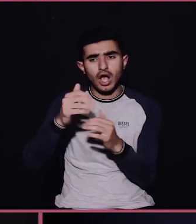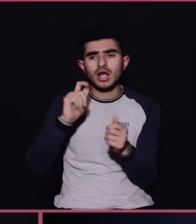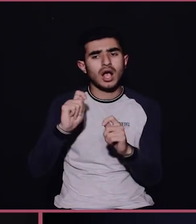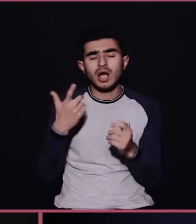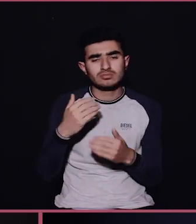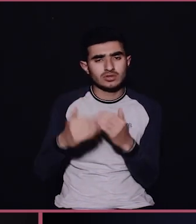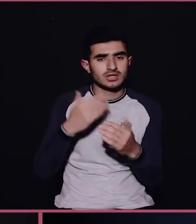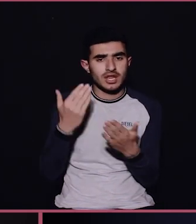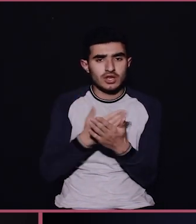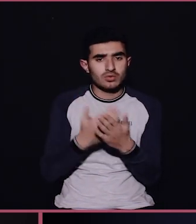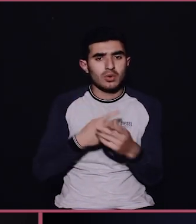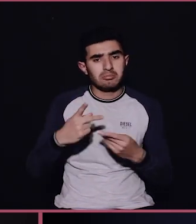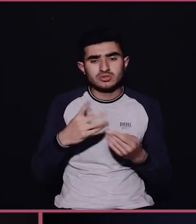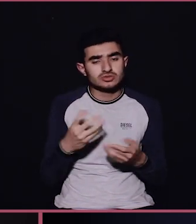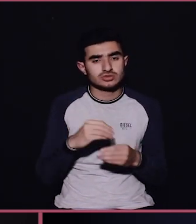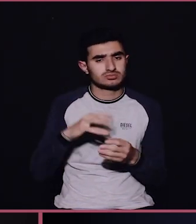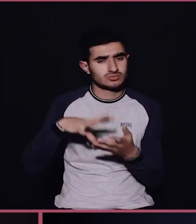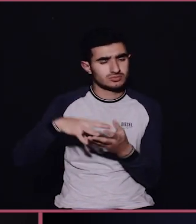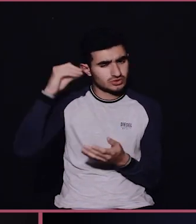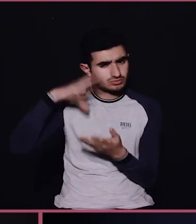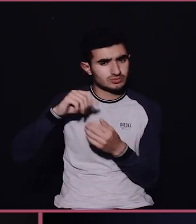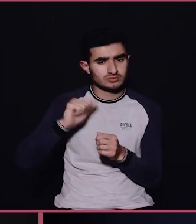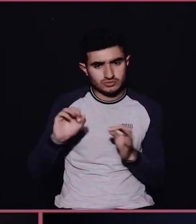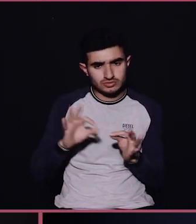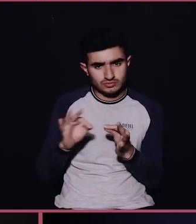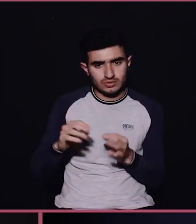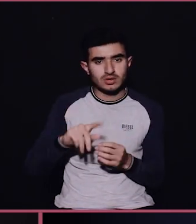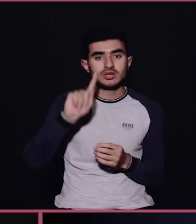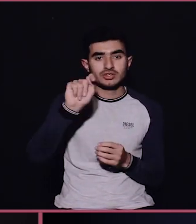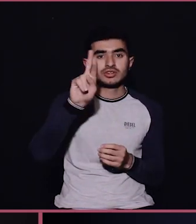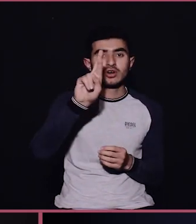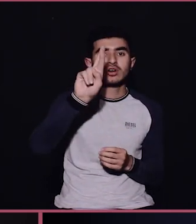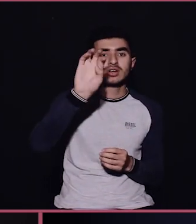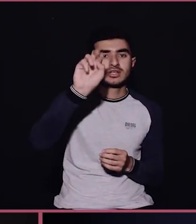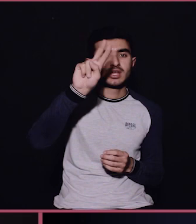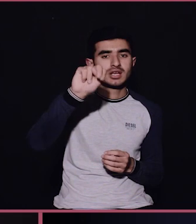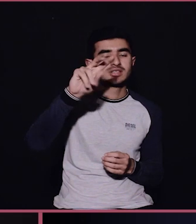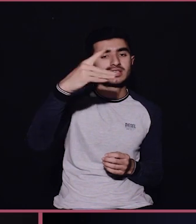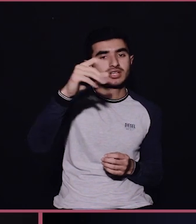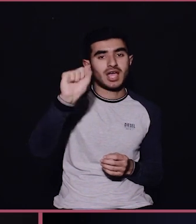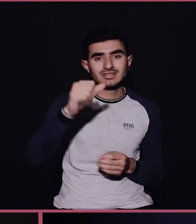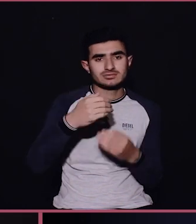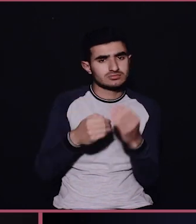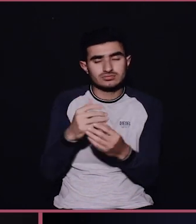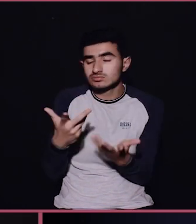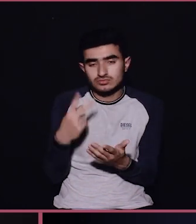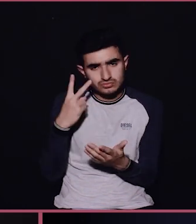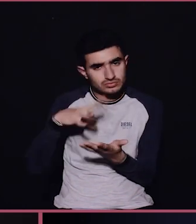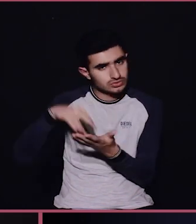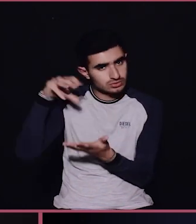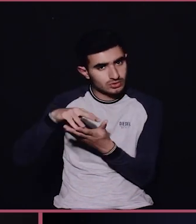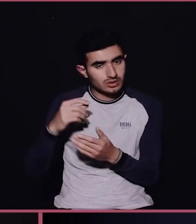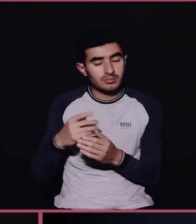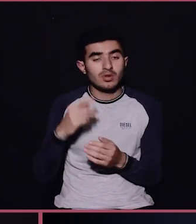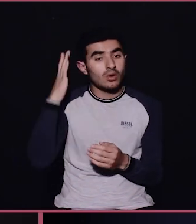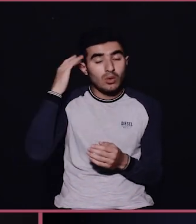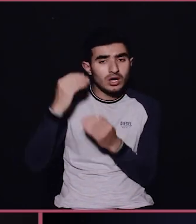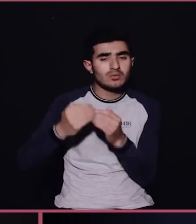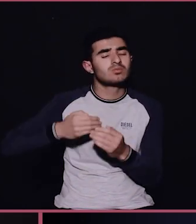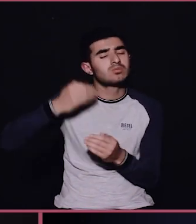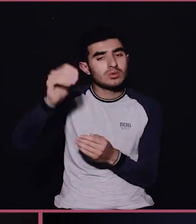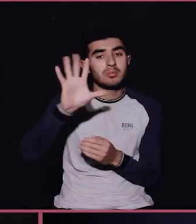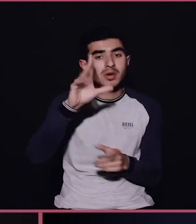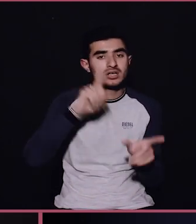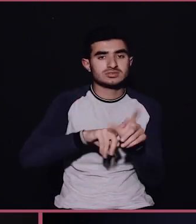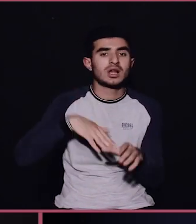की जो बात की है, इसमें हम क्या कर रहे हैं? हम ट्रेंड्स को आइडेंटिफाई कर रहे हैं कि फ्यूचर में क्या होगा. आज जो फैक्टर्स एट प्ले हैं, उनकी इम्प्लीकेशन आज से 5 साल